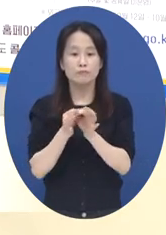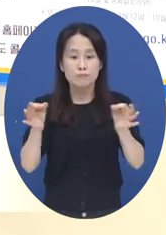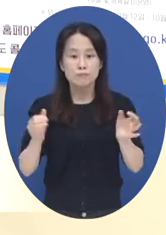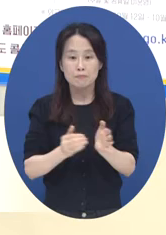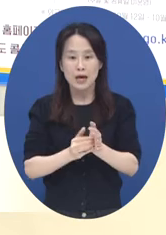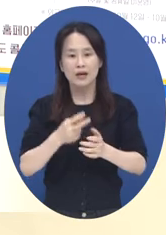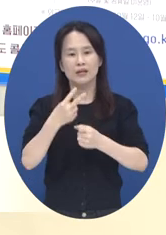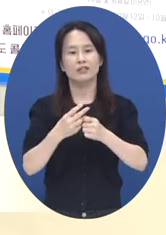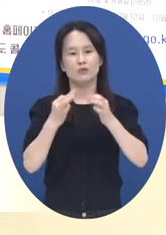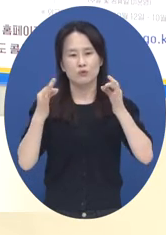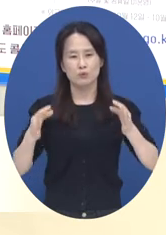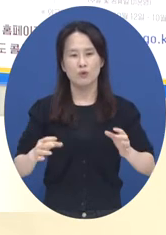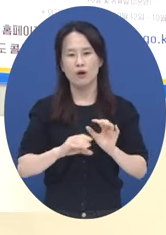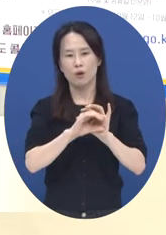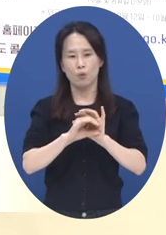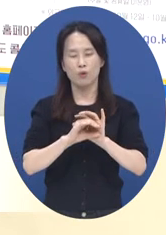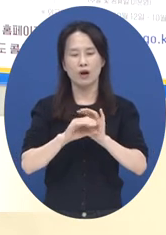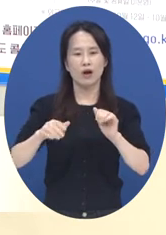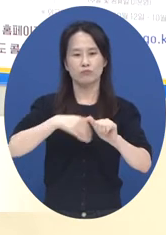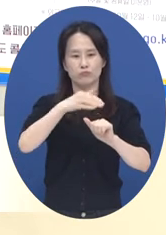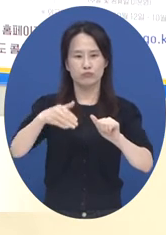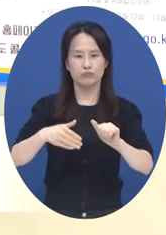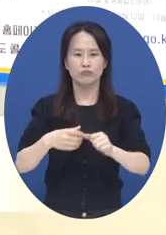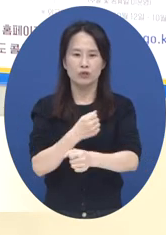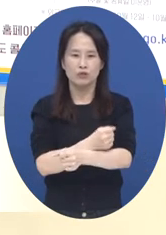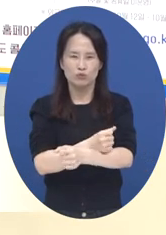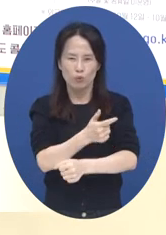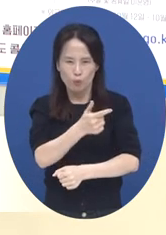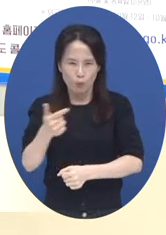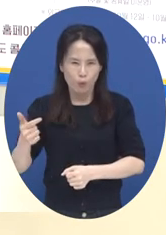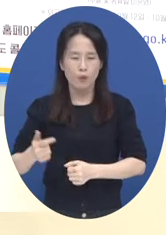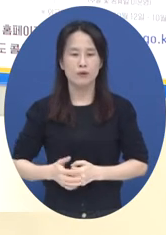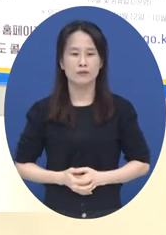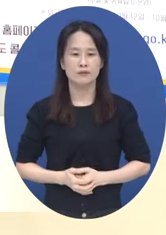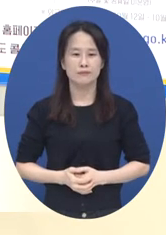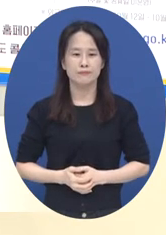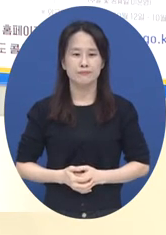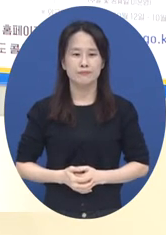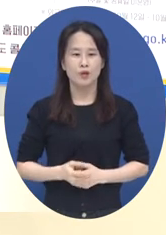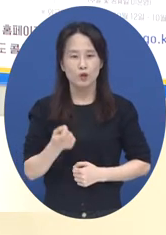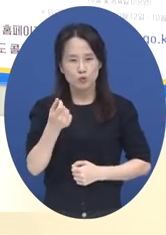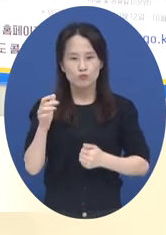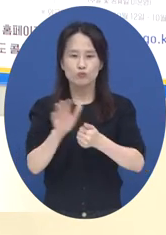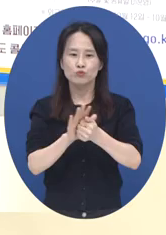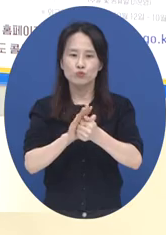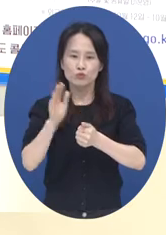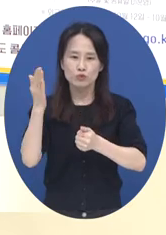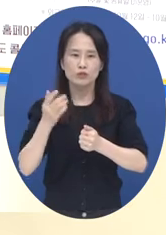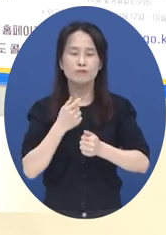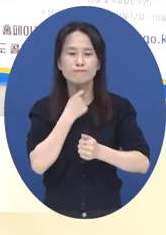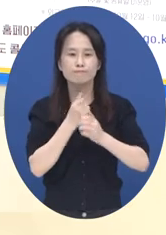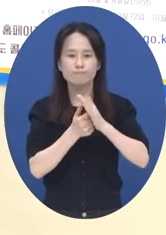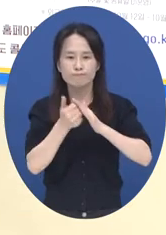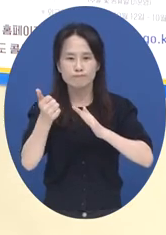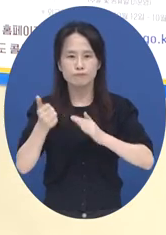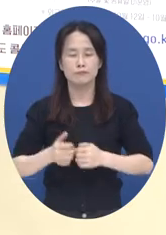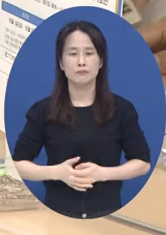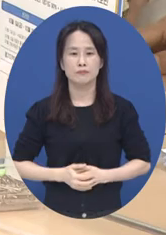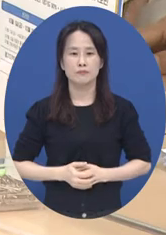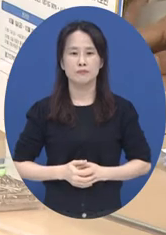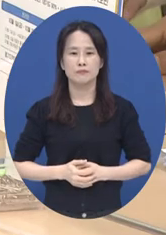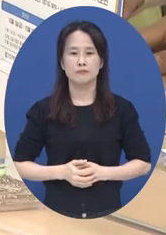요 근 2년동안 그 코로 마트 상황에서 상당히 고생을 많이 하셨네요 조금이나마 위안이 되기를 희망하고